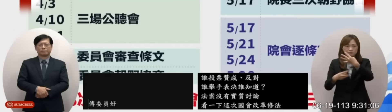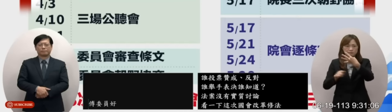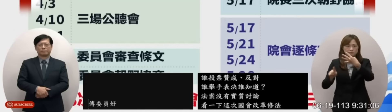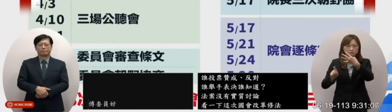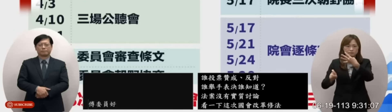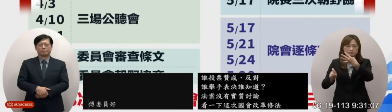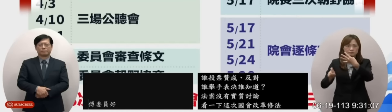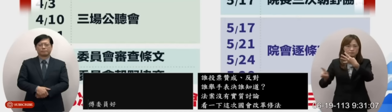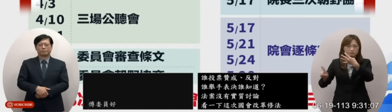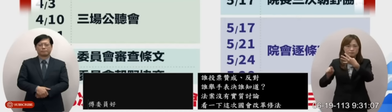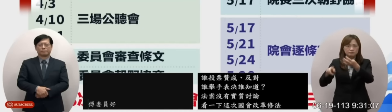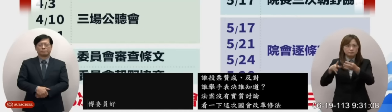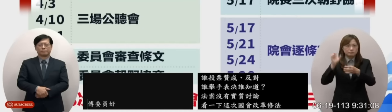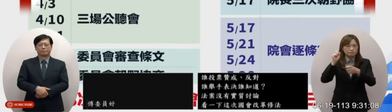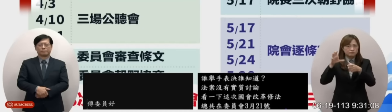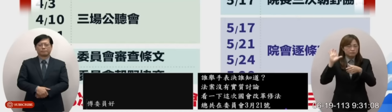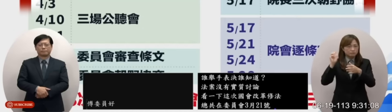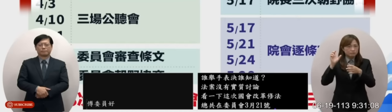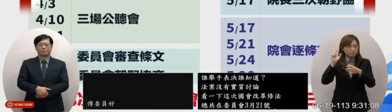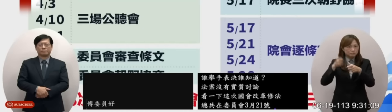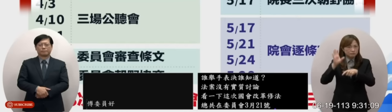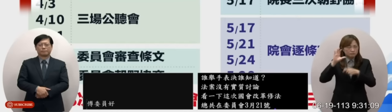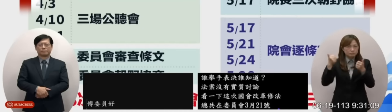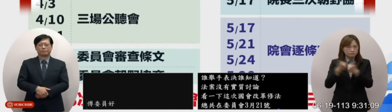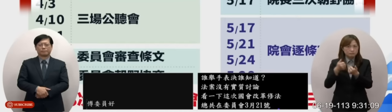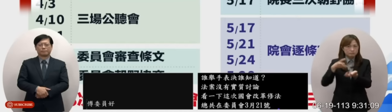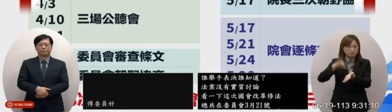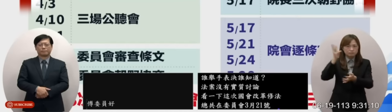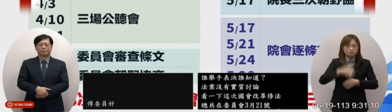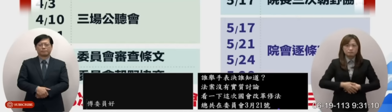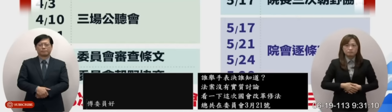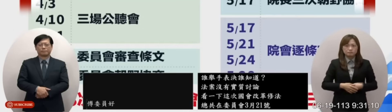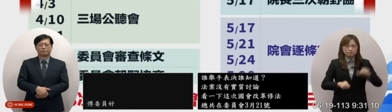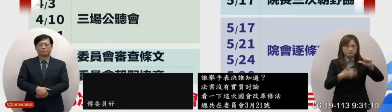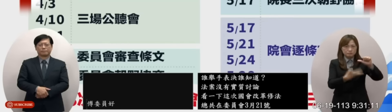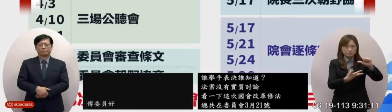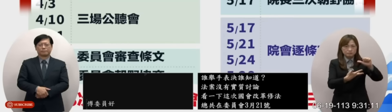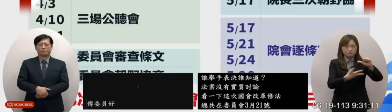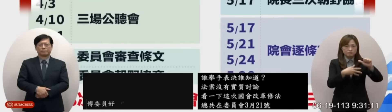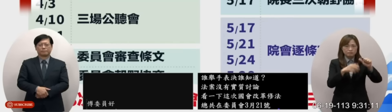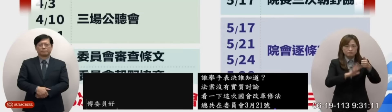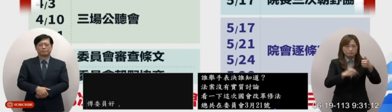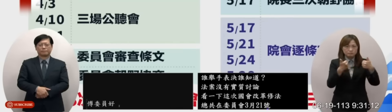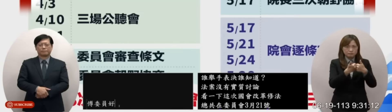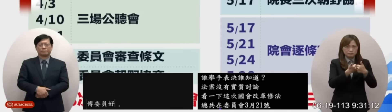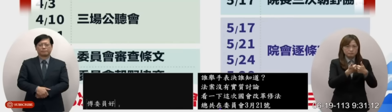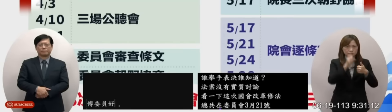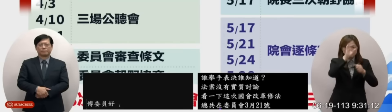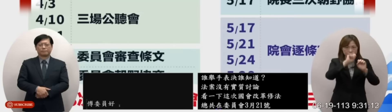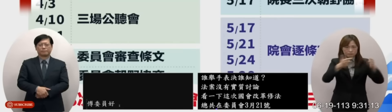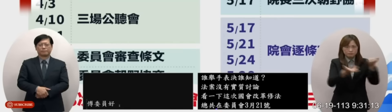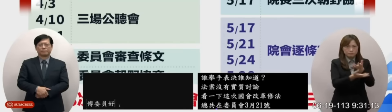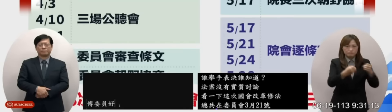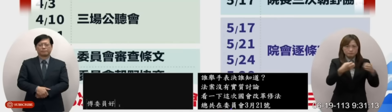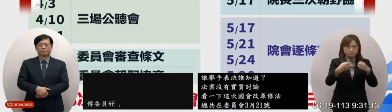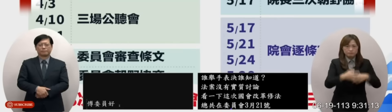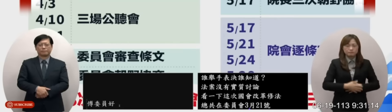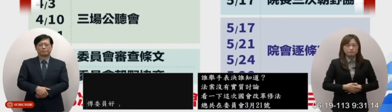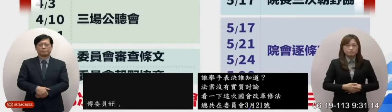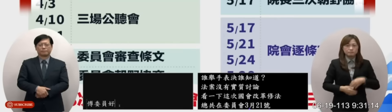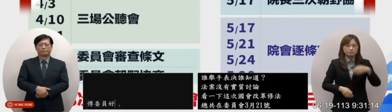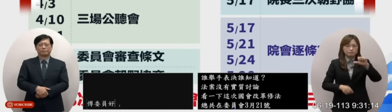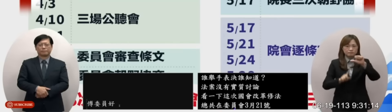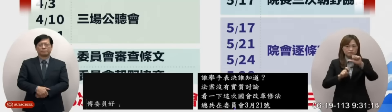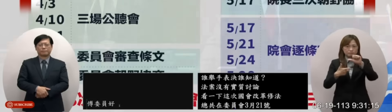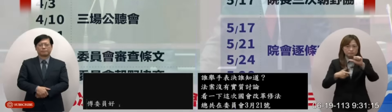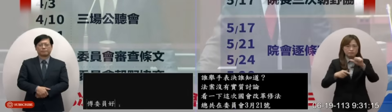4月3号、10号、11号三场公听会，4月15号委员会审查，5月8号委员会朝野协商，16号院